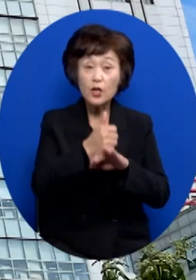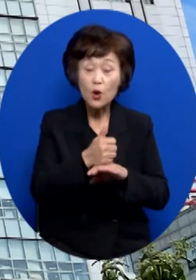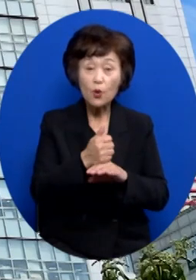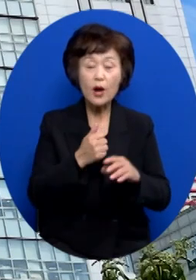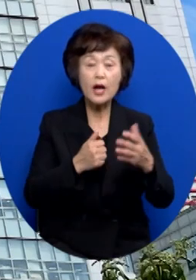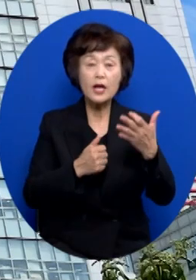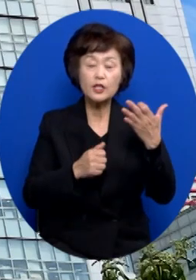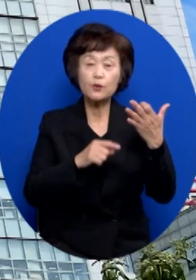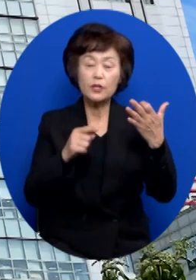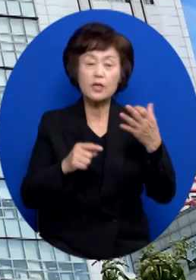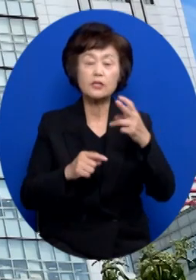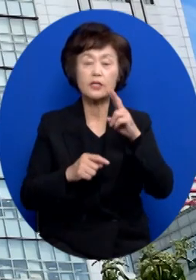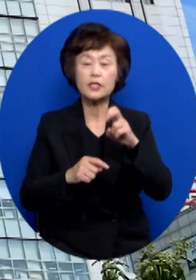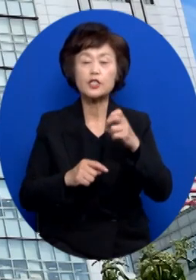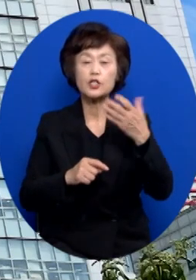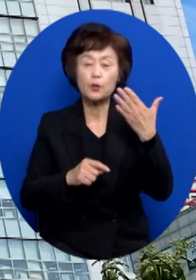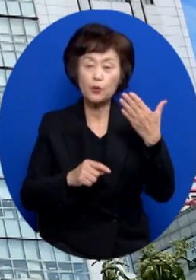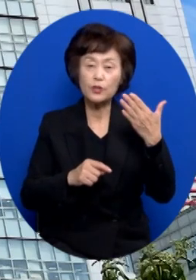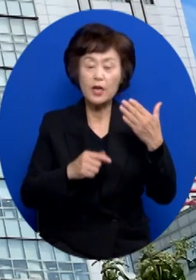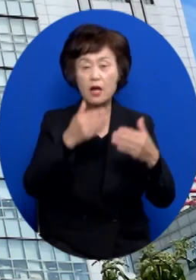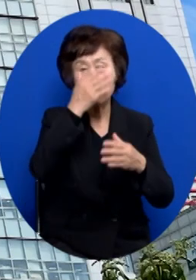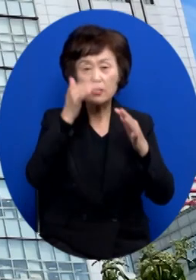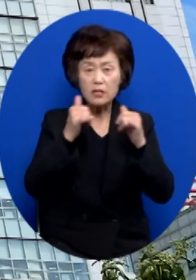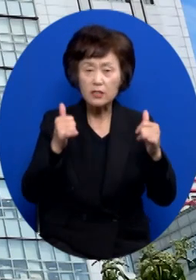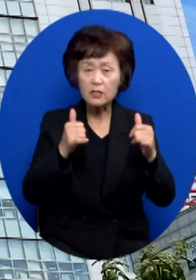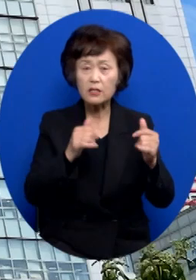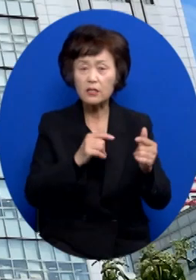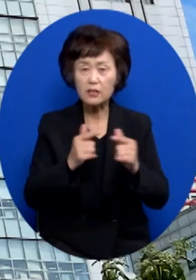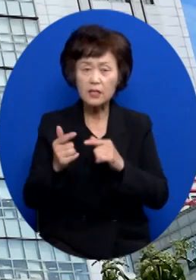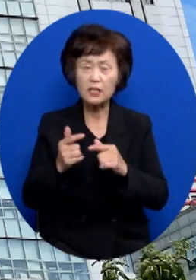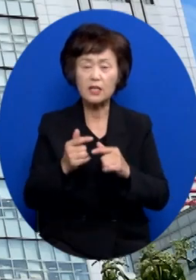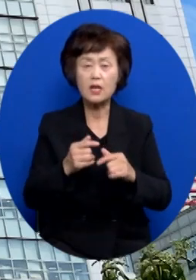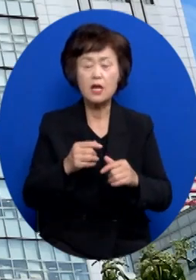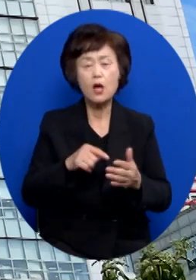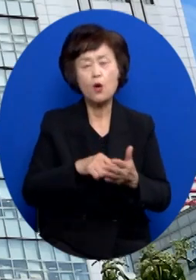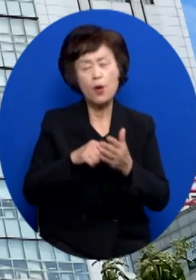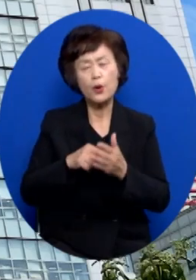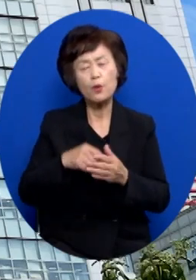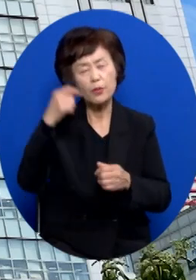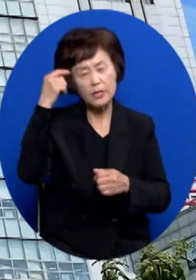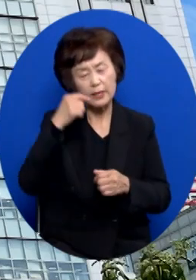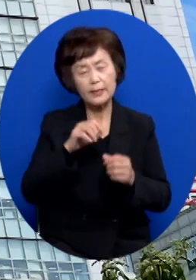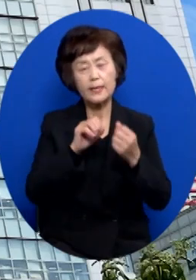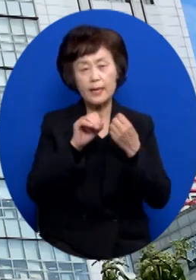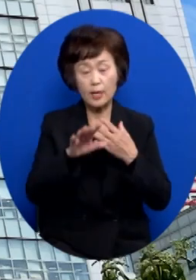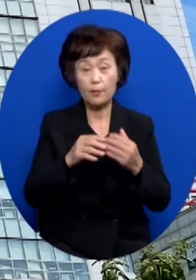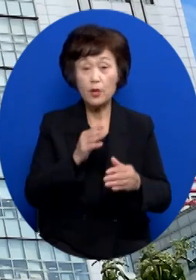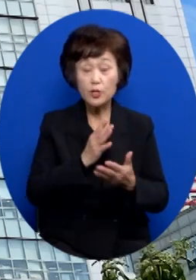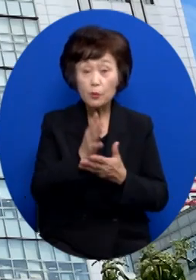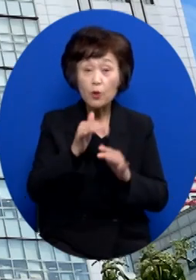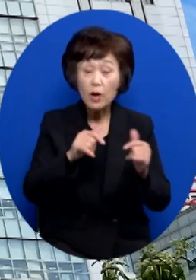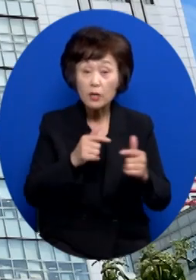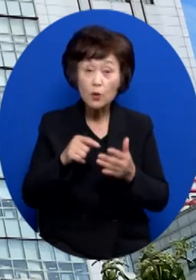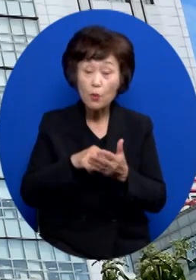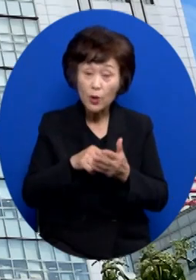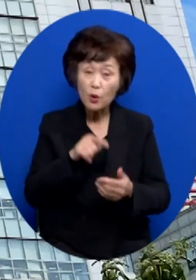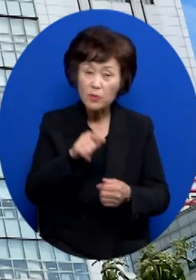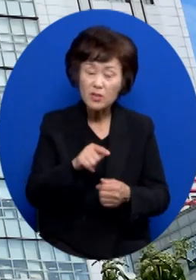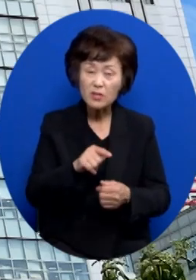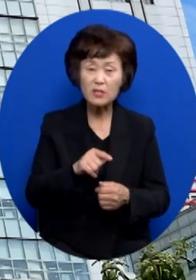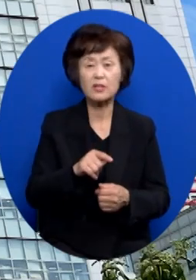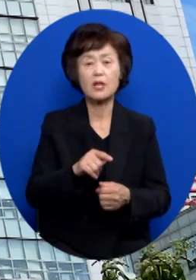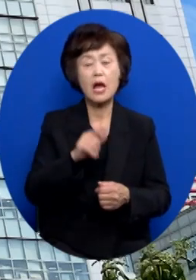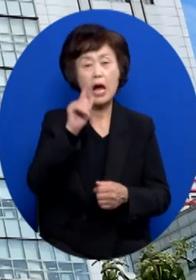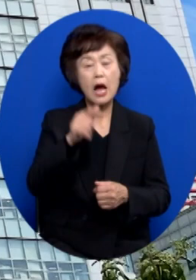19세에서 29세 청년의 27%가 매우 외로움을 느낀다고 답했습니다. 전문가들은 외로움이 하루에